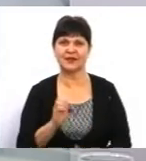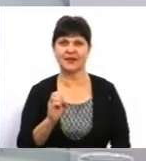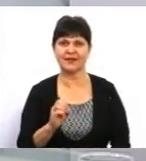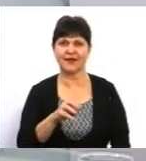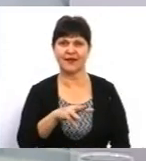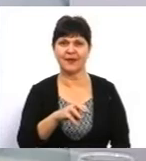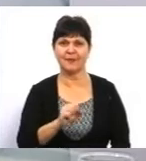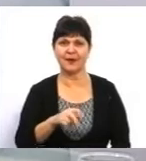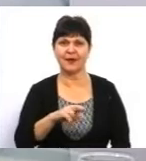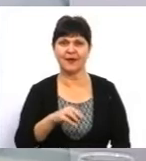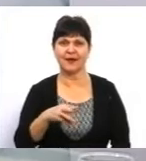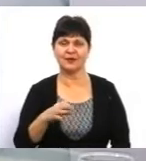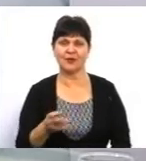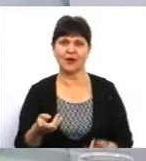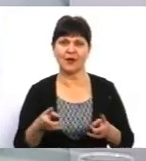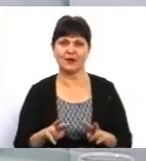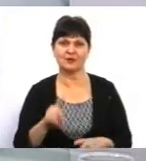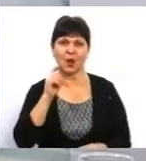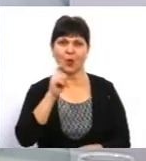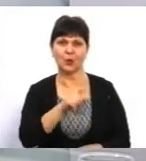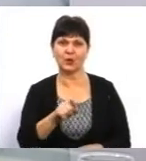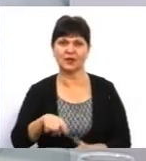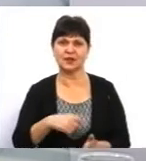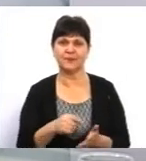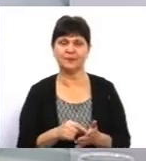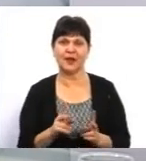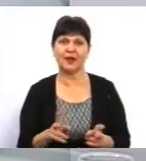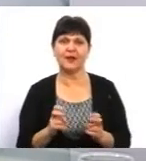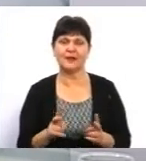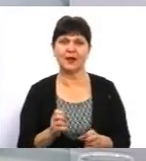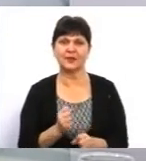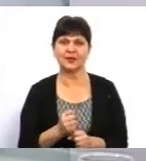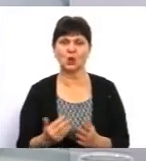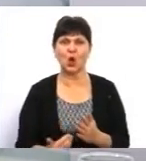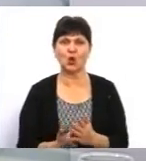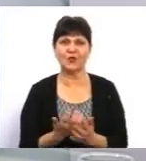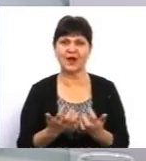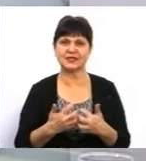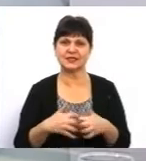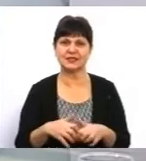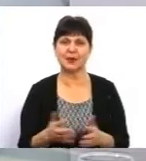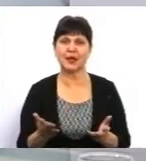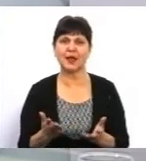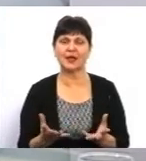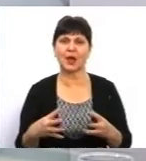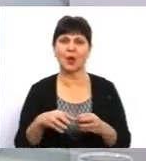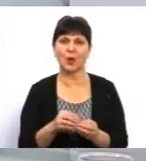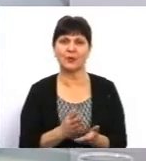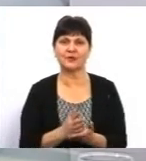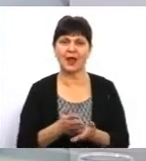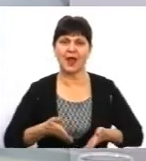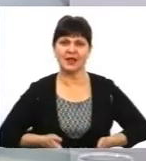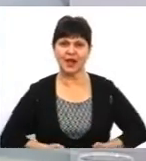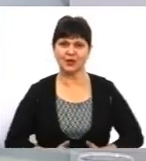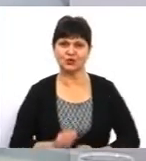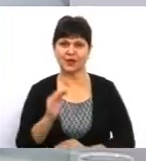решта українських міст. Тож, як працює нова система та який комплекс реєстраційних послуг при народженні дитини можна